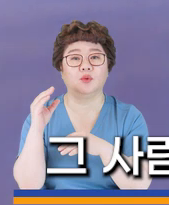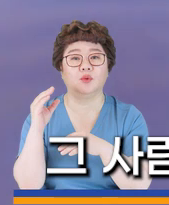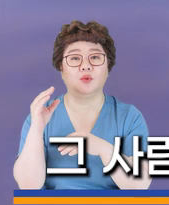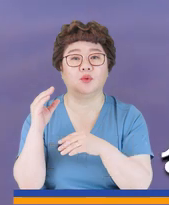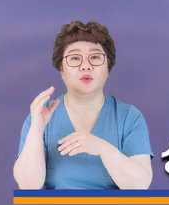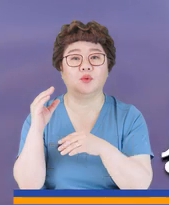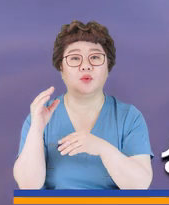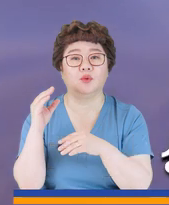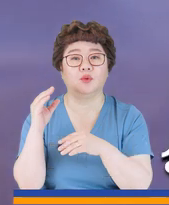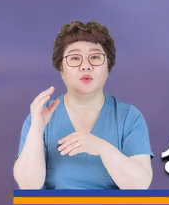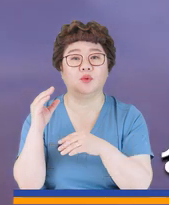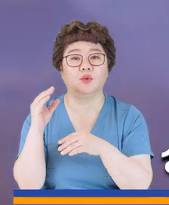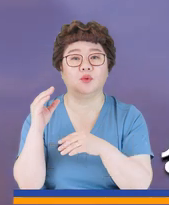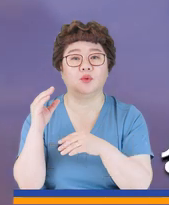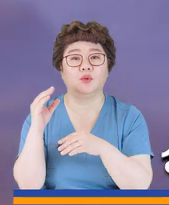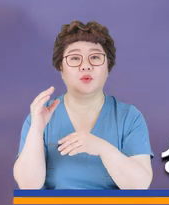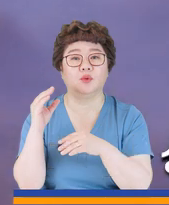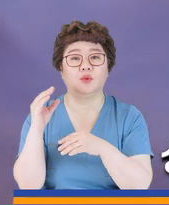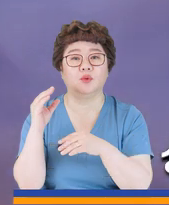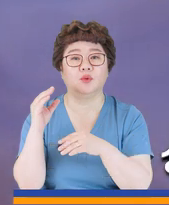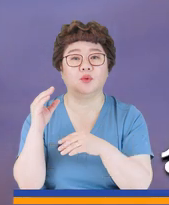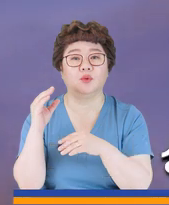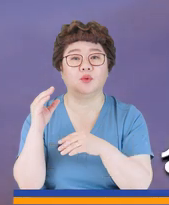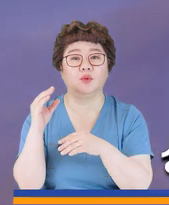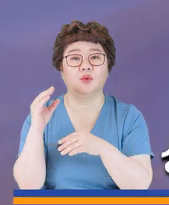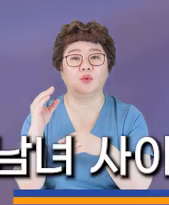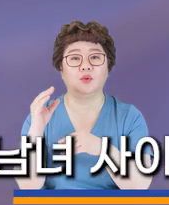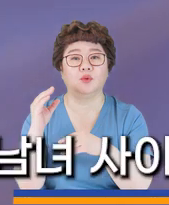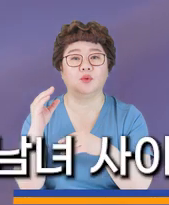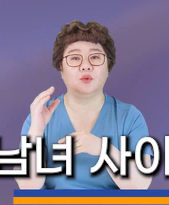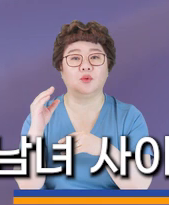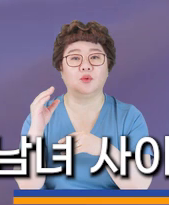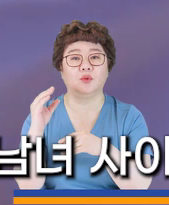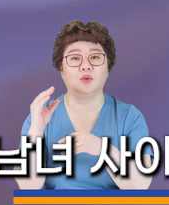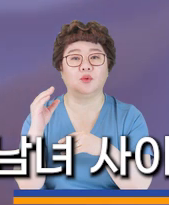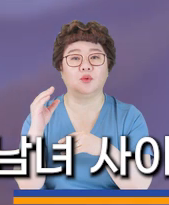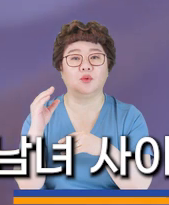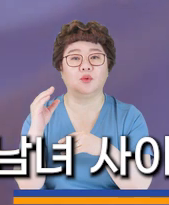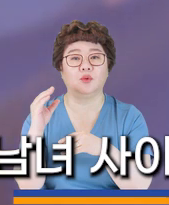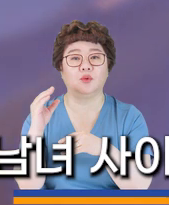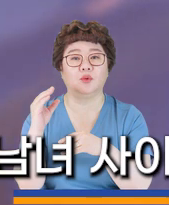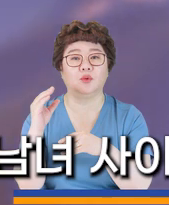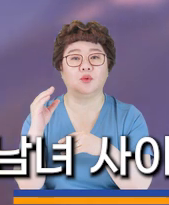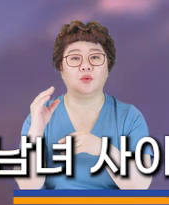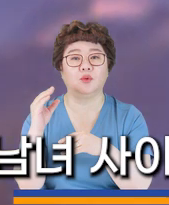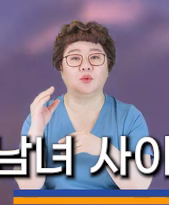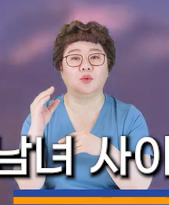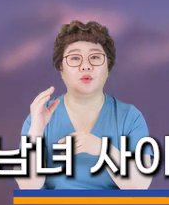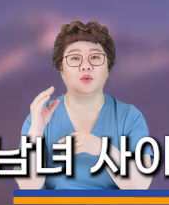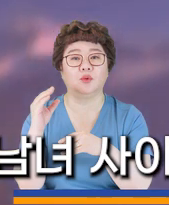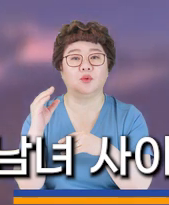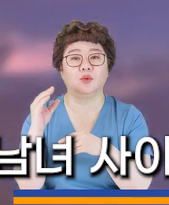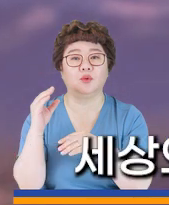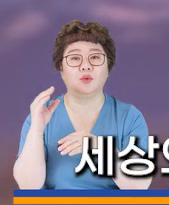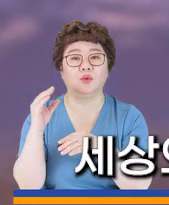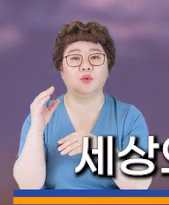도구입니다. 성을 잘 사용하는 법을 배우면 우리가 살아가면서 남녀 사이에 일어나는 많은 일들을 성을 통해서 해결할 수